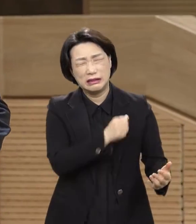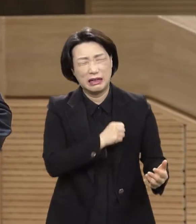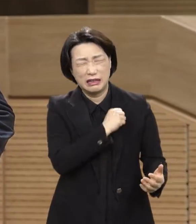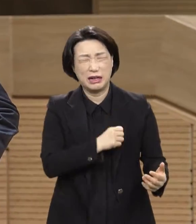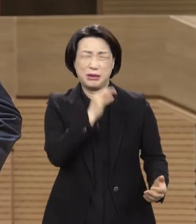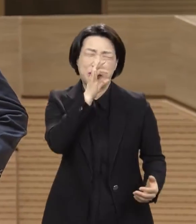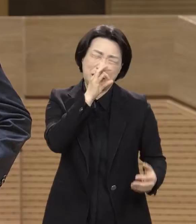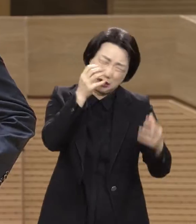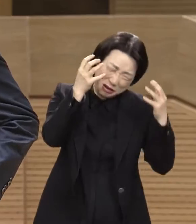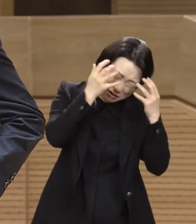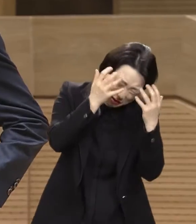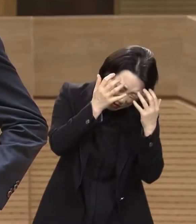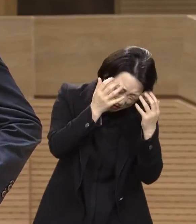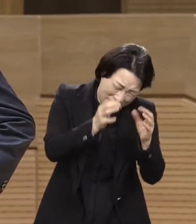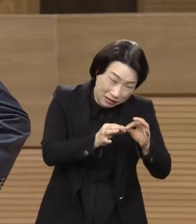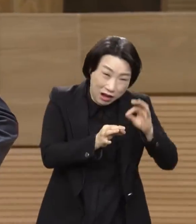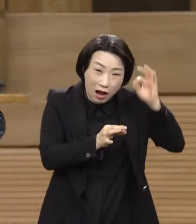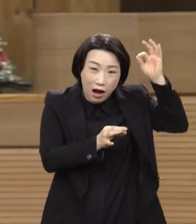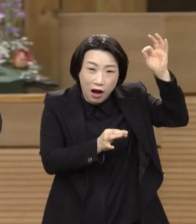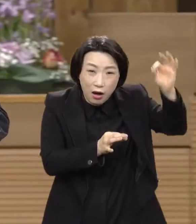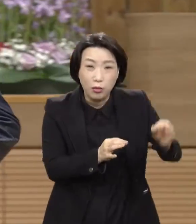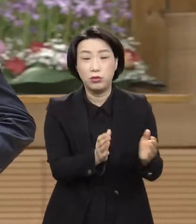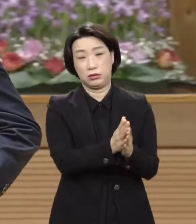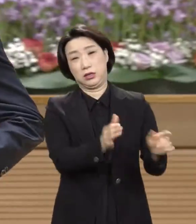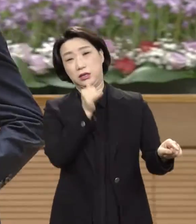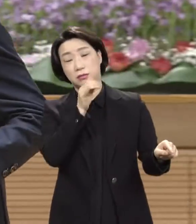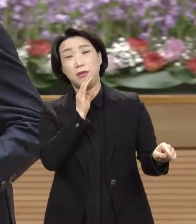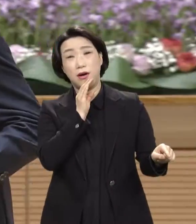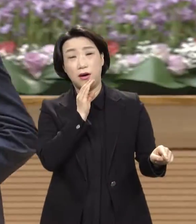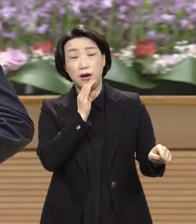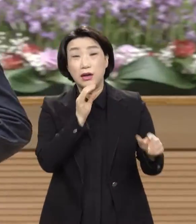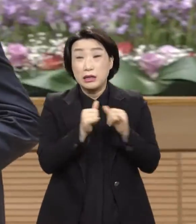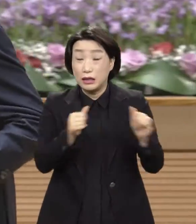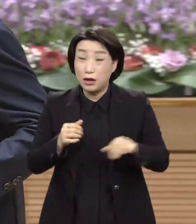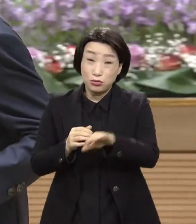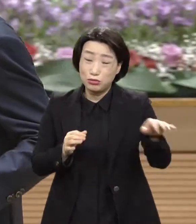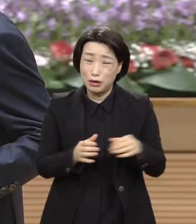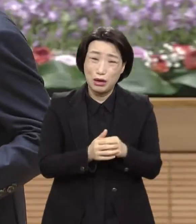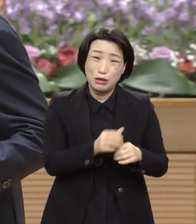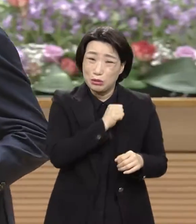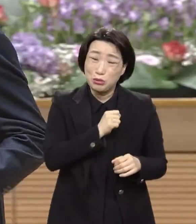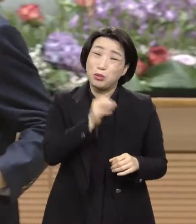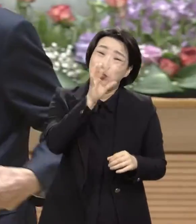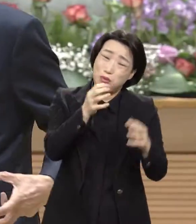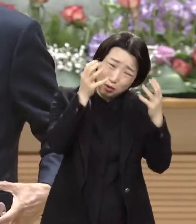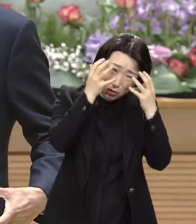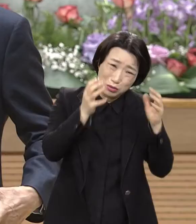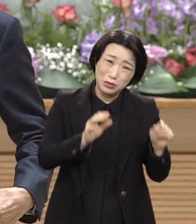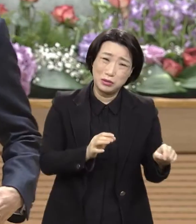견딜 수 없는 고통을 인간이 견딜 수 없는 고통을